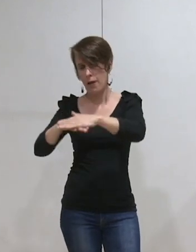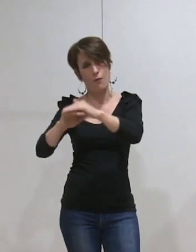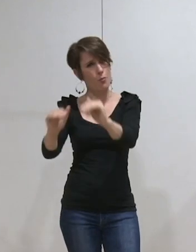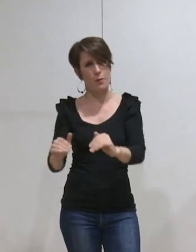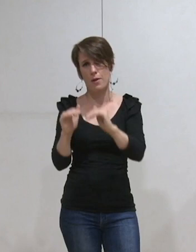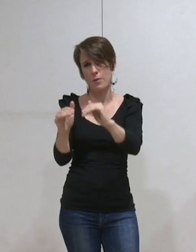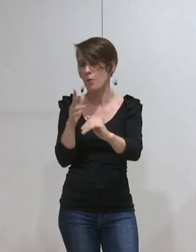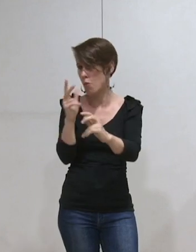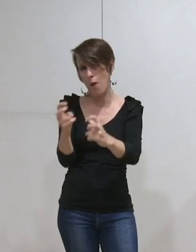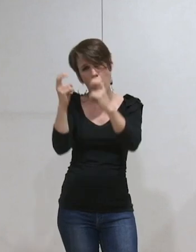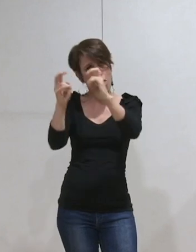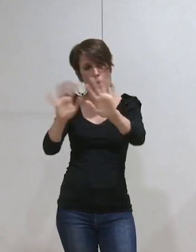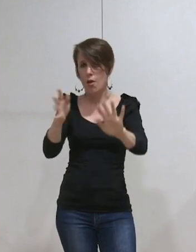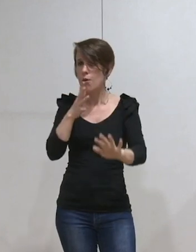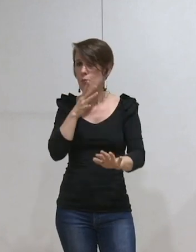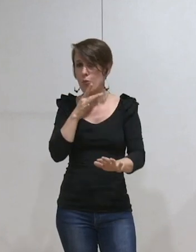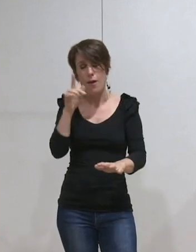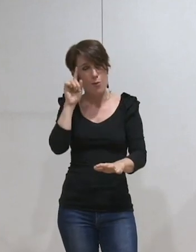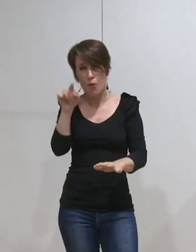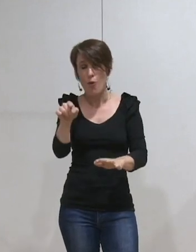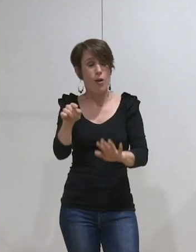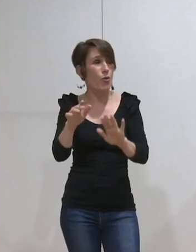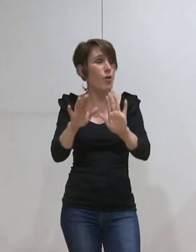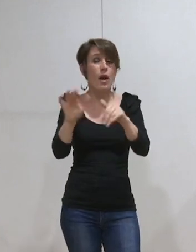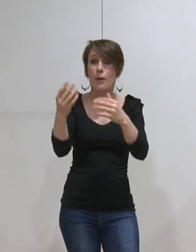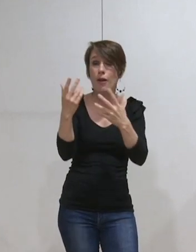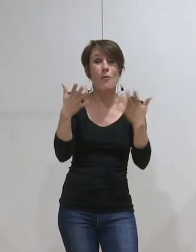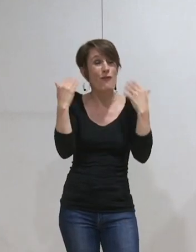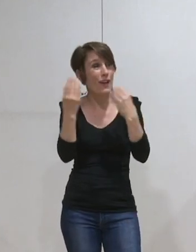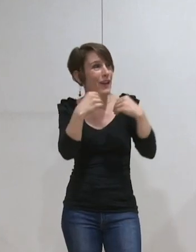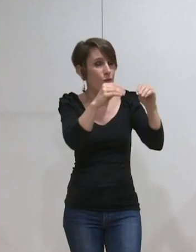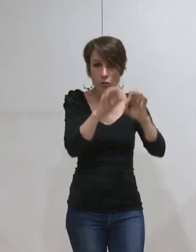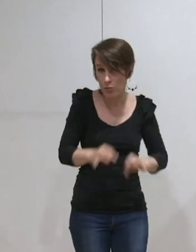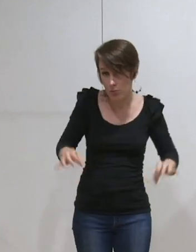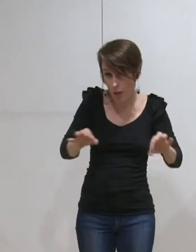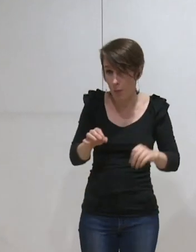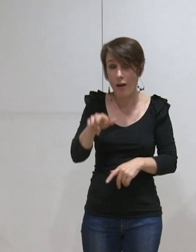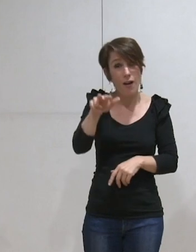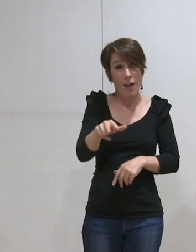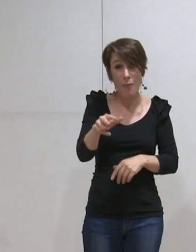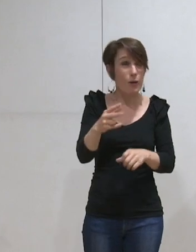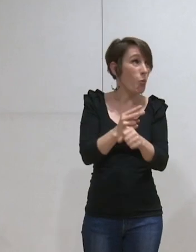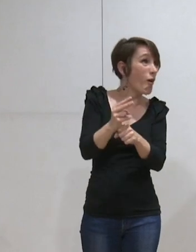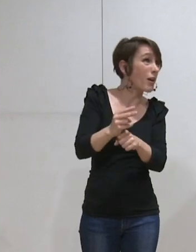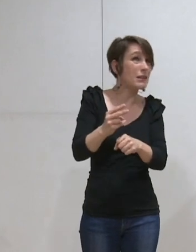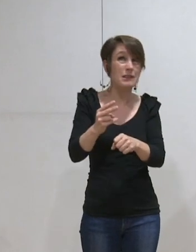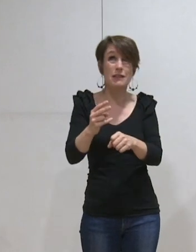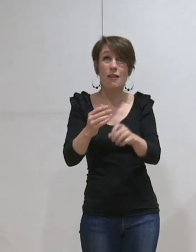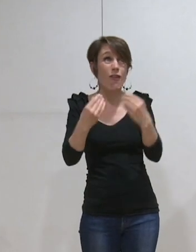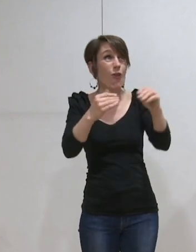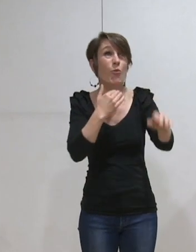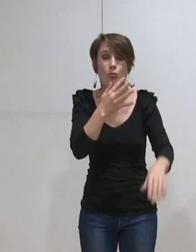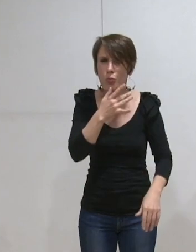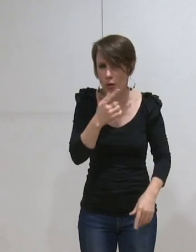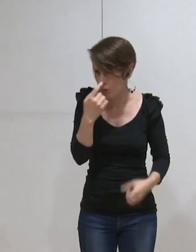qu'il n'y a pas de frais de commercialisation ni de risque euh pour ces logements euh au niveau des promoteurs puisque ce sont les